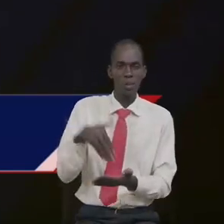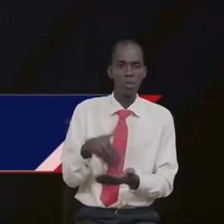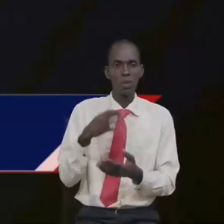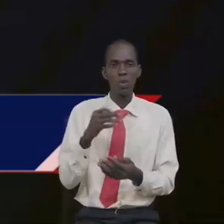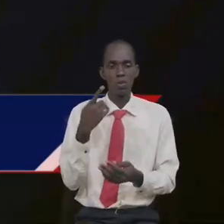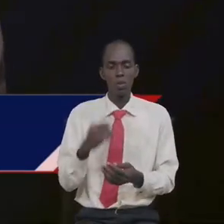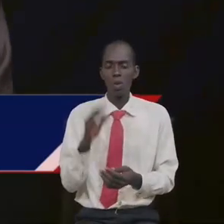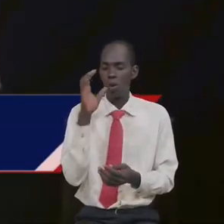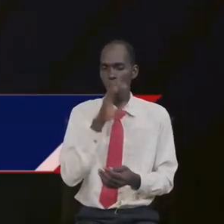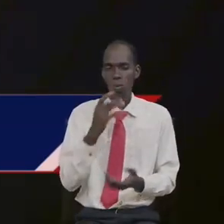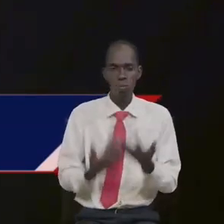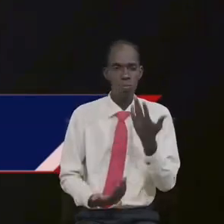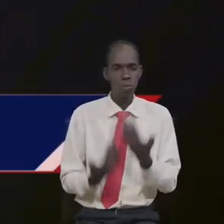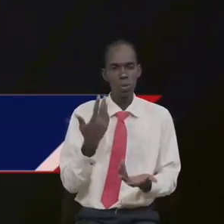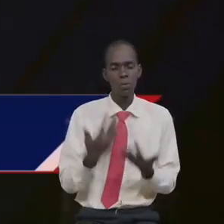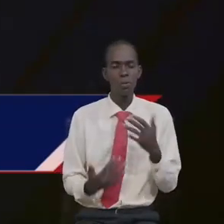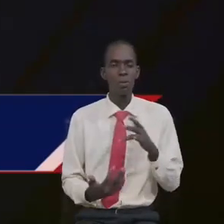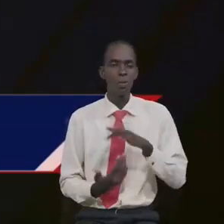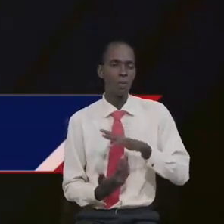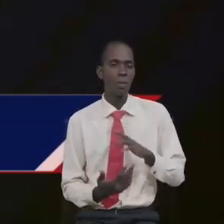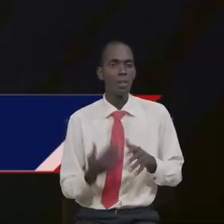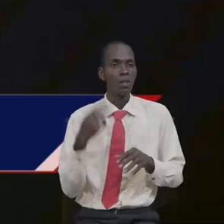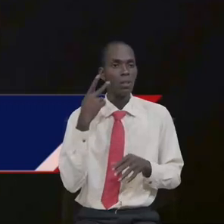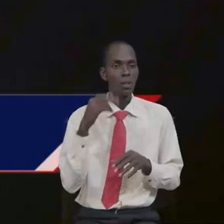et jetés au milieu de la fournaise ardente.